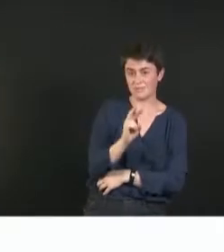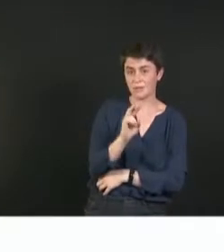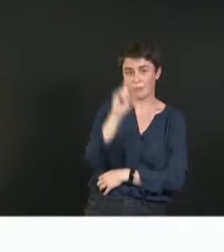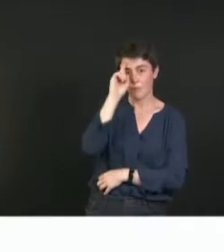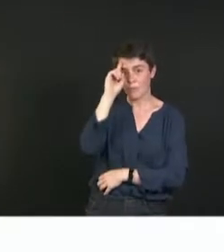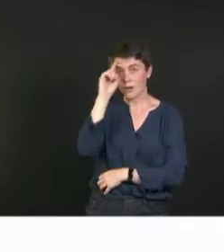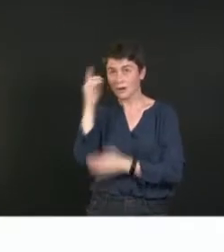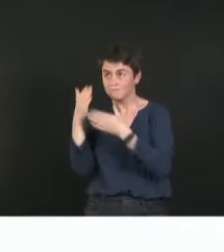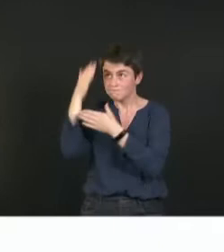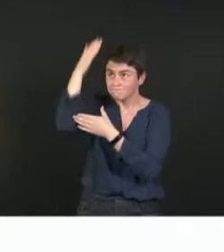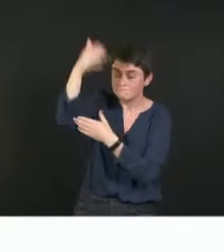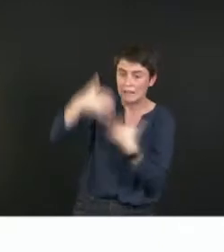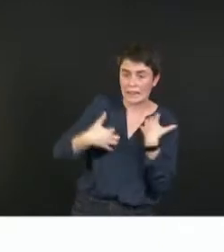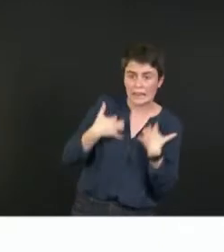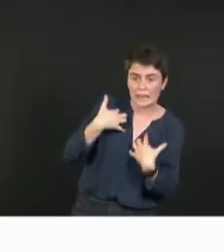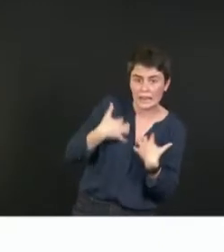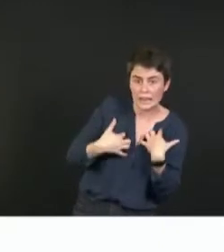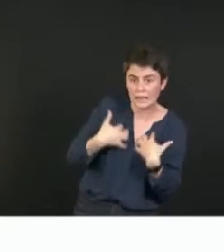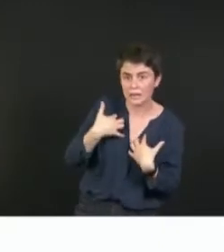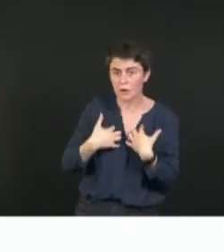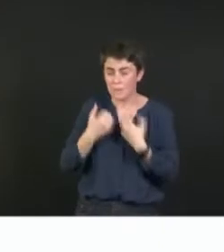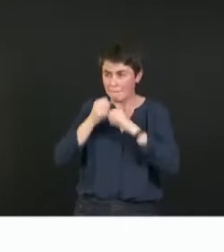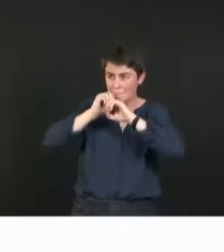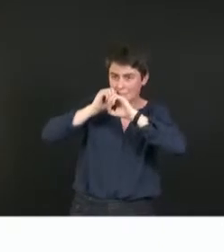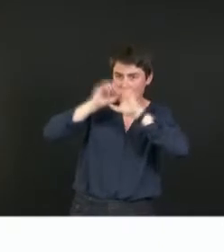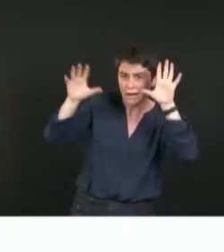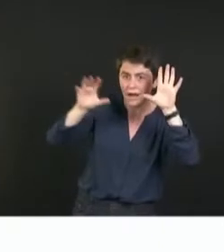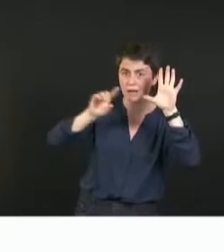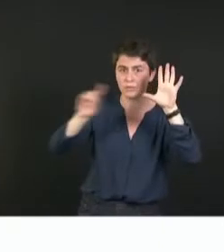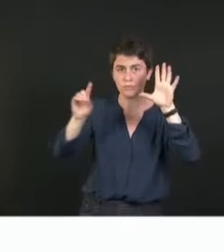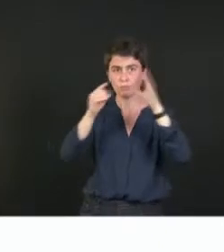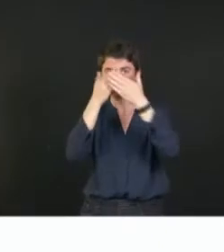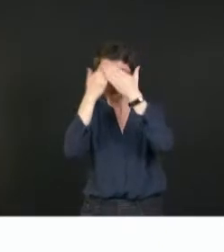qui ouvre un avenir et offre